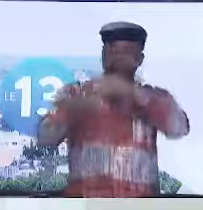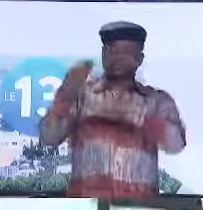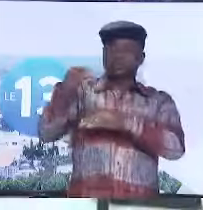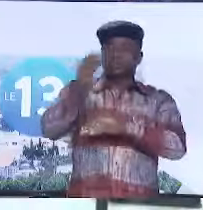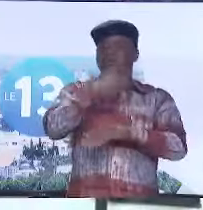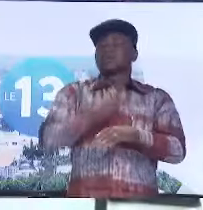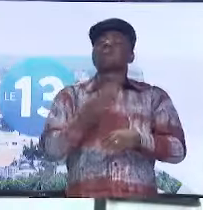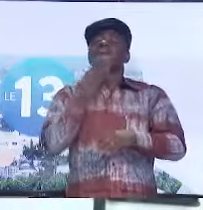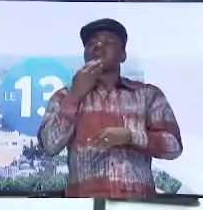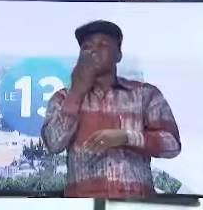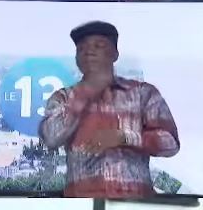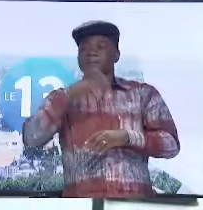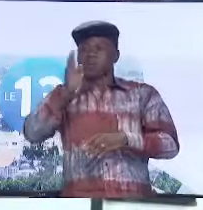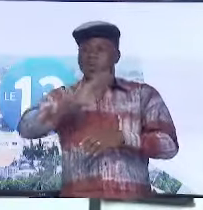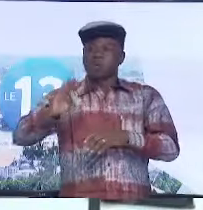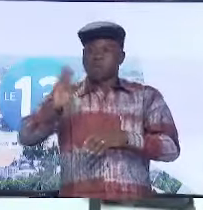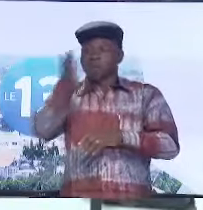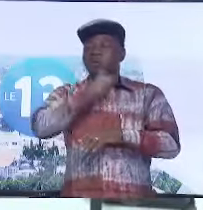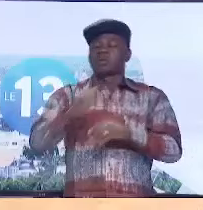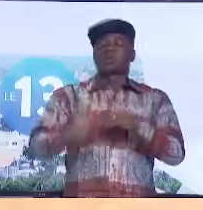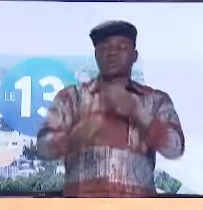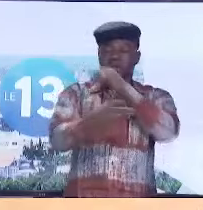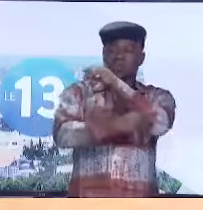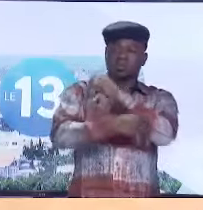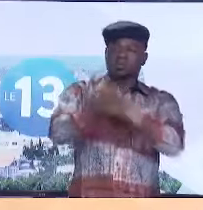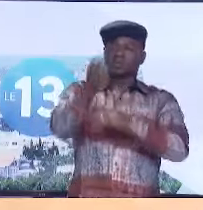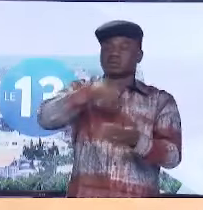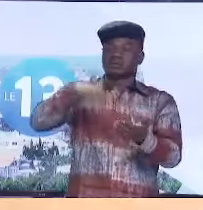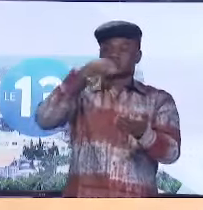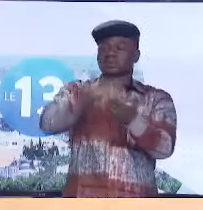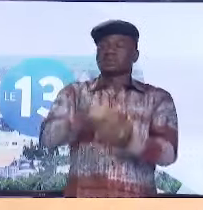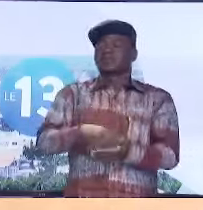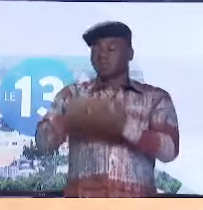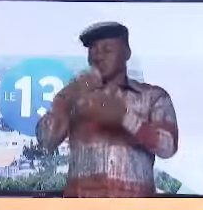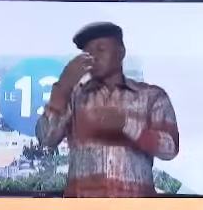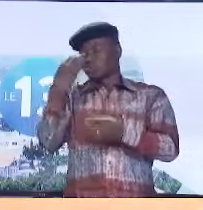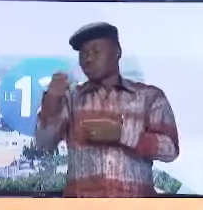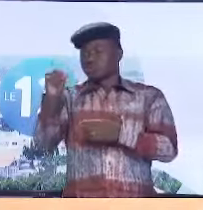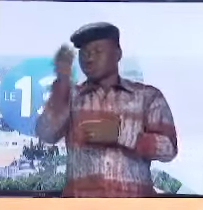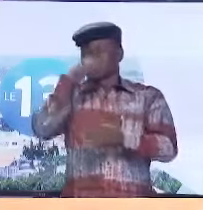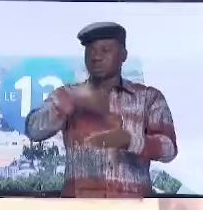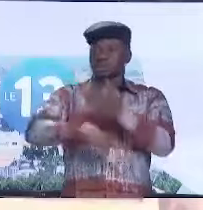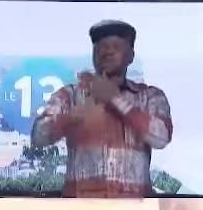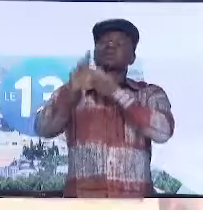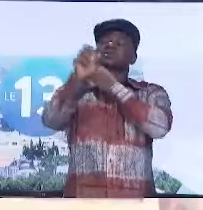la boucle du Monde, de l'est du centre-ouest et de la province de la Sicile.